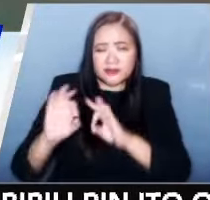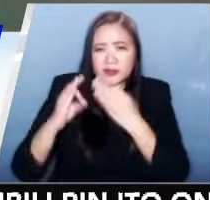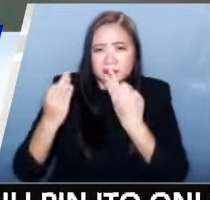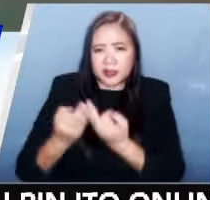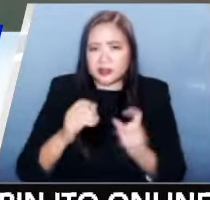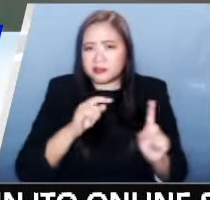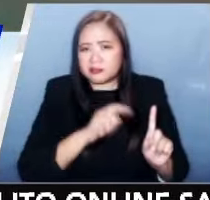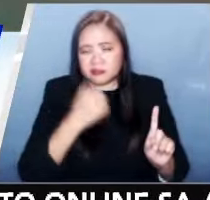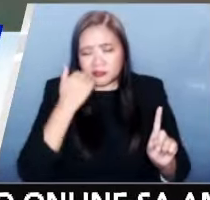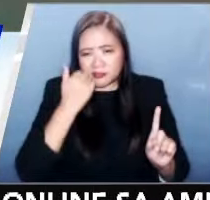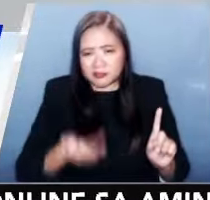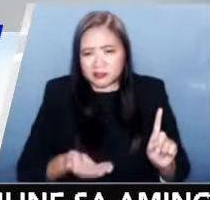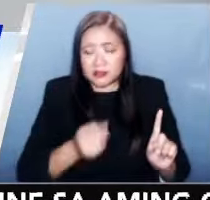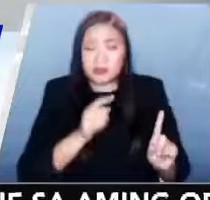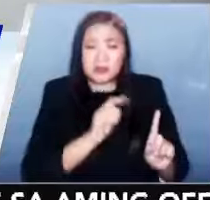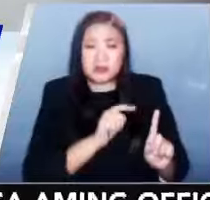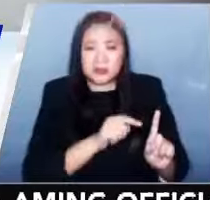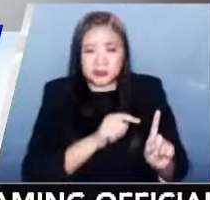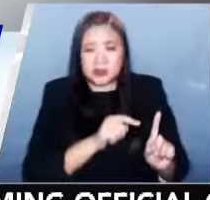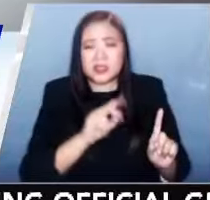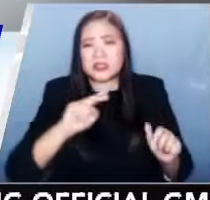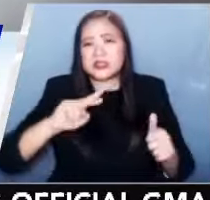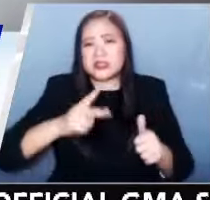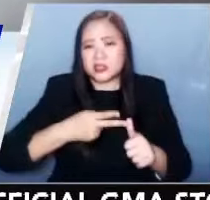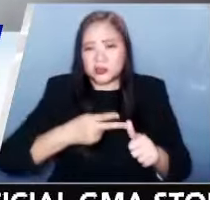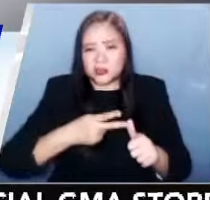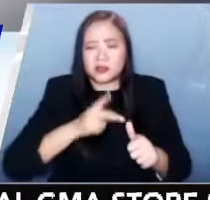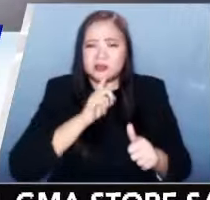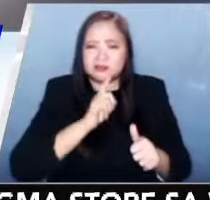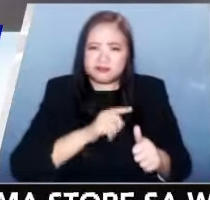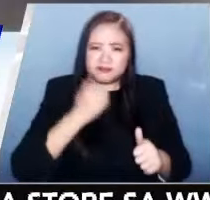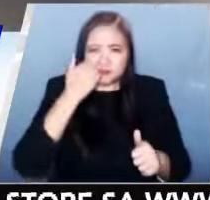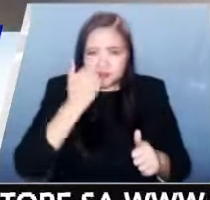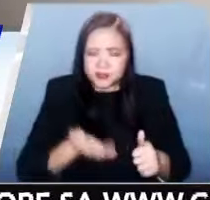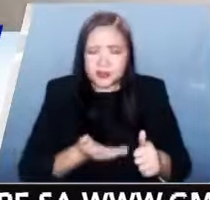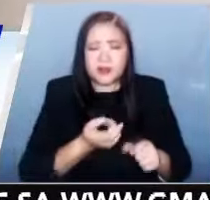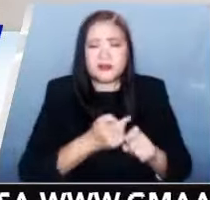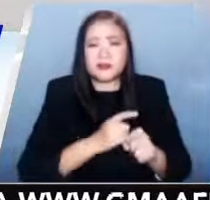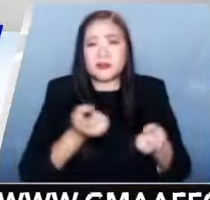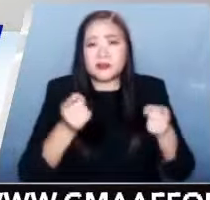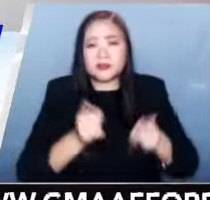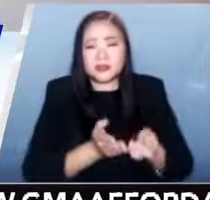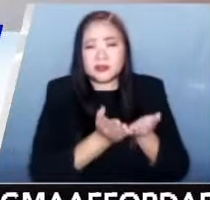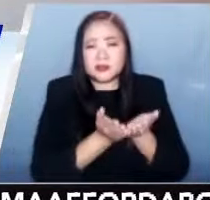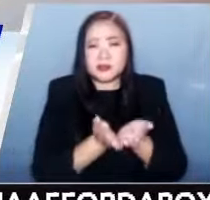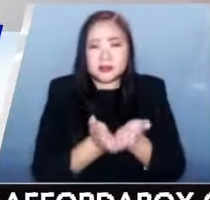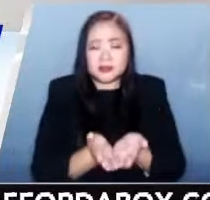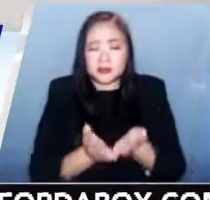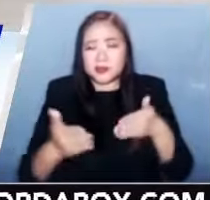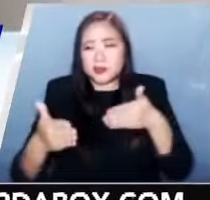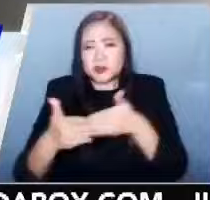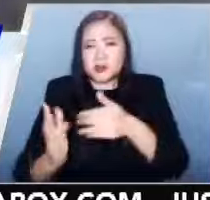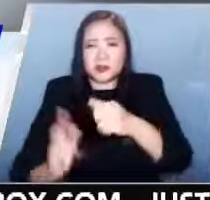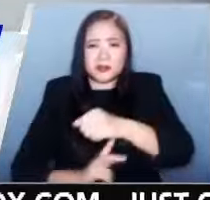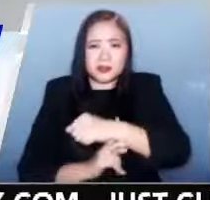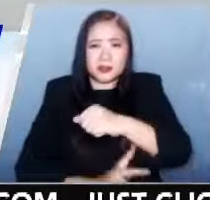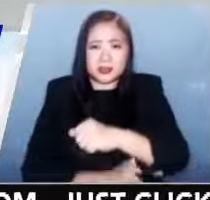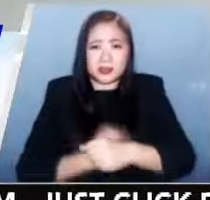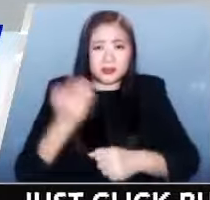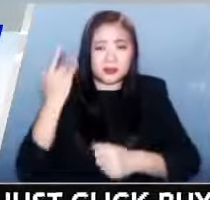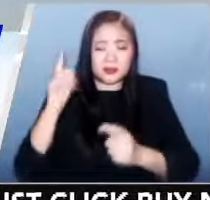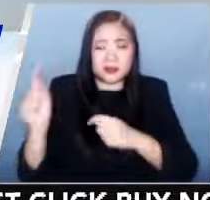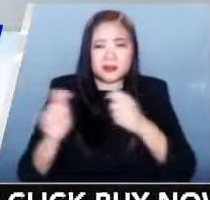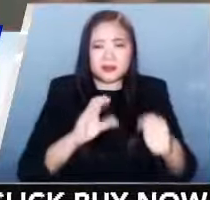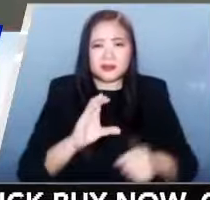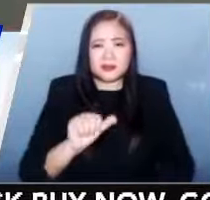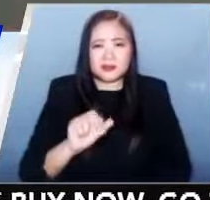Ang biktimang ito ang ikalawa sa kumpirmadong nasawi sa nangyaring barge incident noong kasagsagan ng habagat at bagyo nakaraang